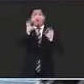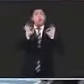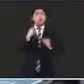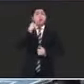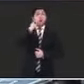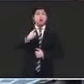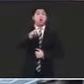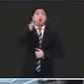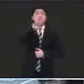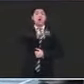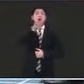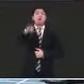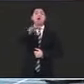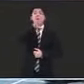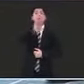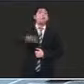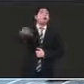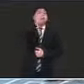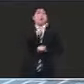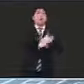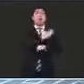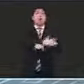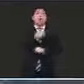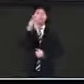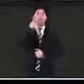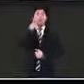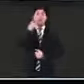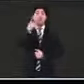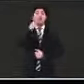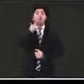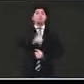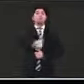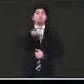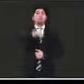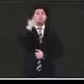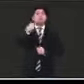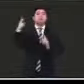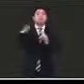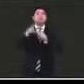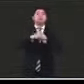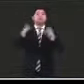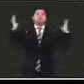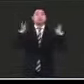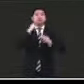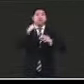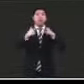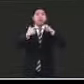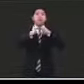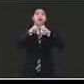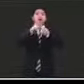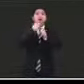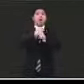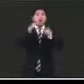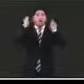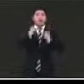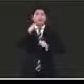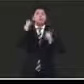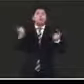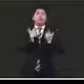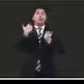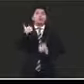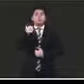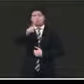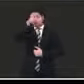44 Avrupa ülkesinin devlet ve hükümet başkanlarının katılımıyla Prag'da yapılan zirvede